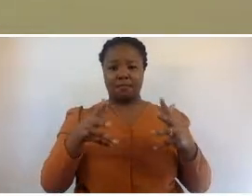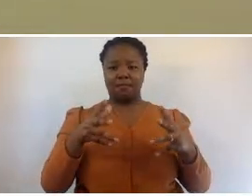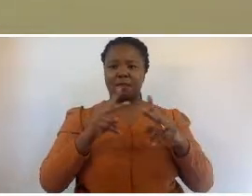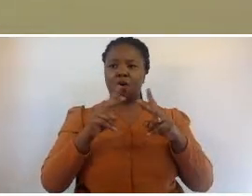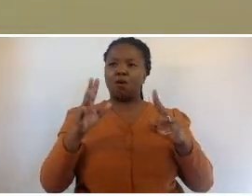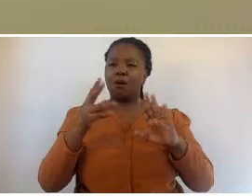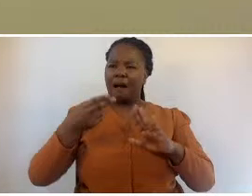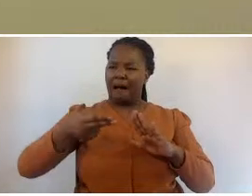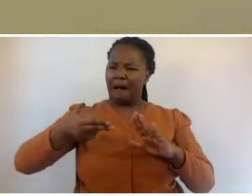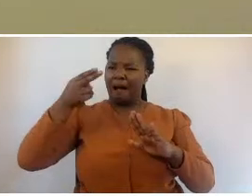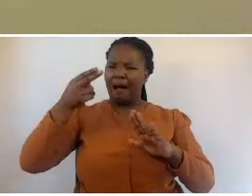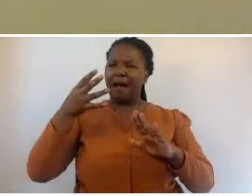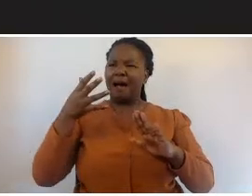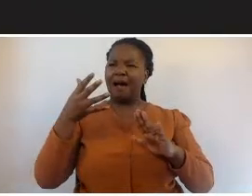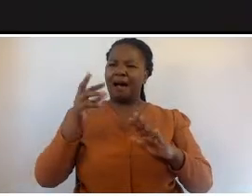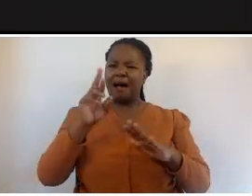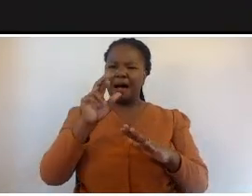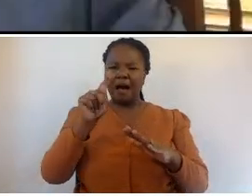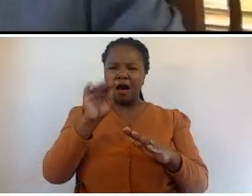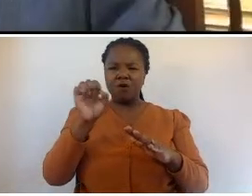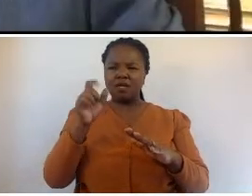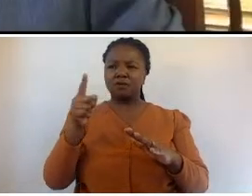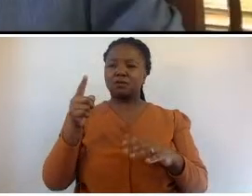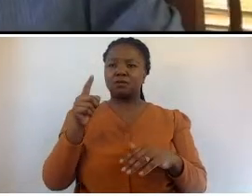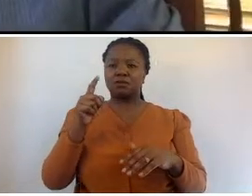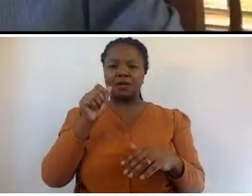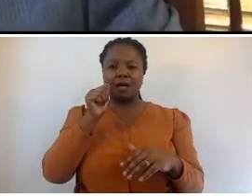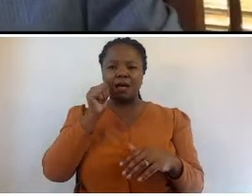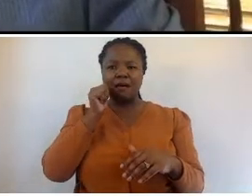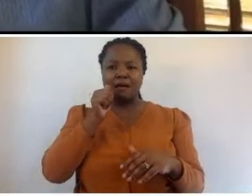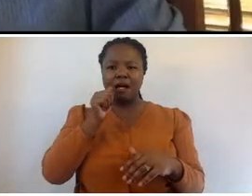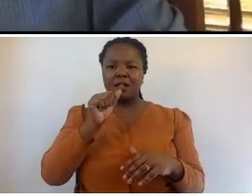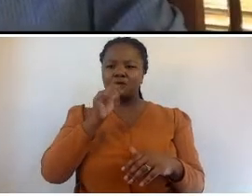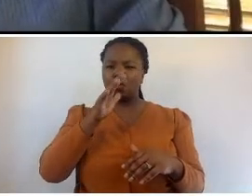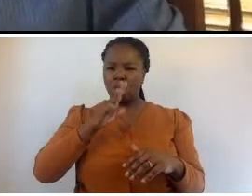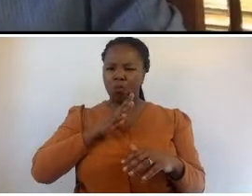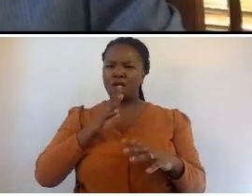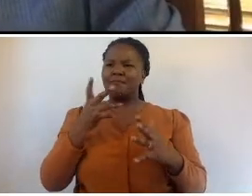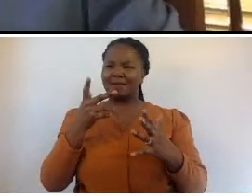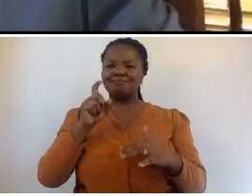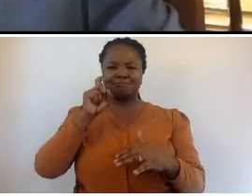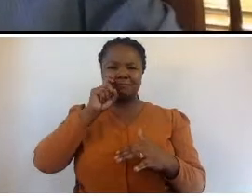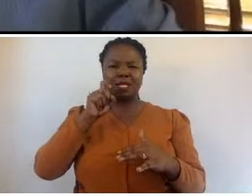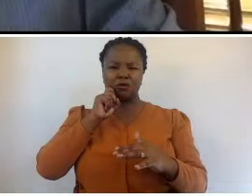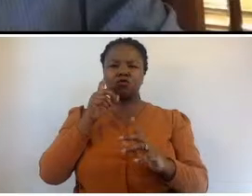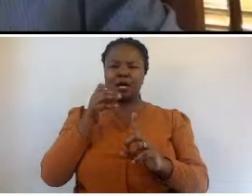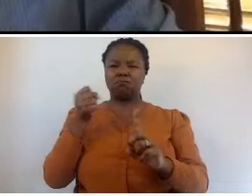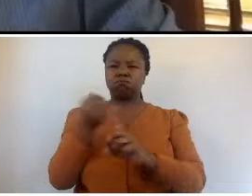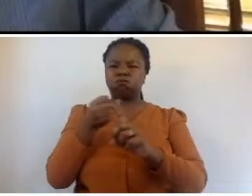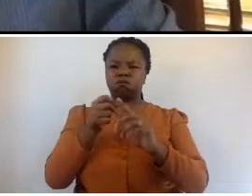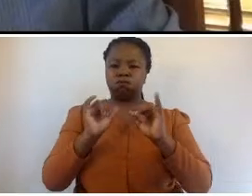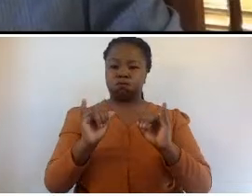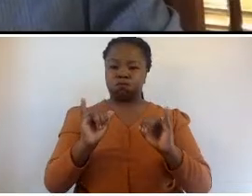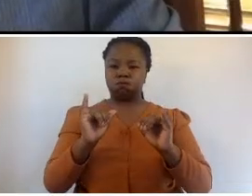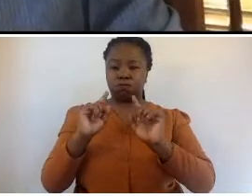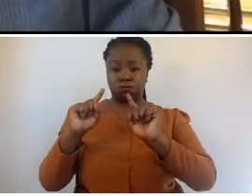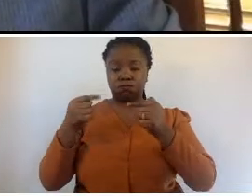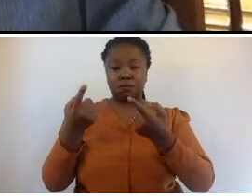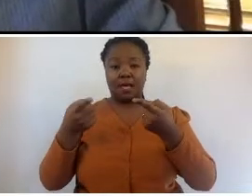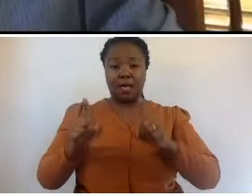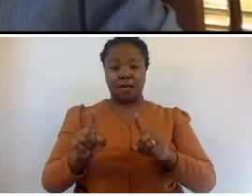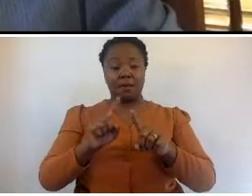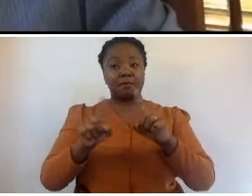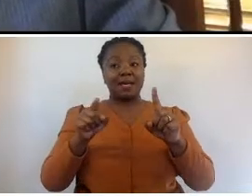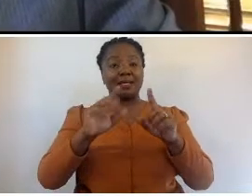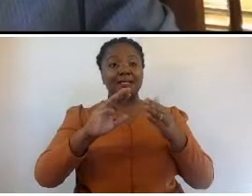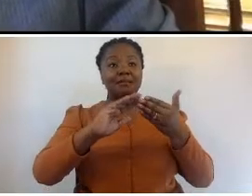des niveaux élevés de violences sexuelles et sexistes contre les femmes et les filles. Malheureusement, la violence sexiste dans les écoles touche des milliers d'enfants,